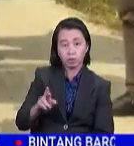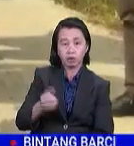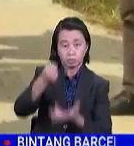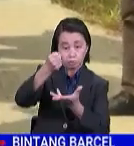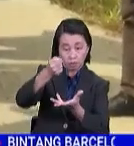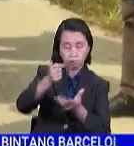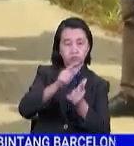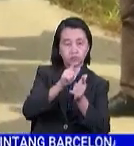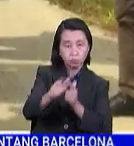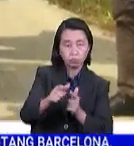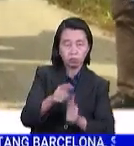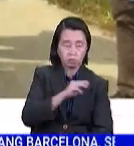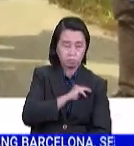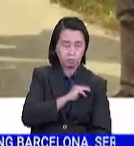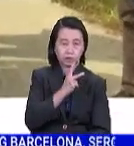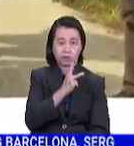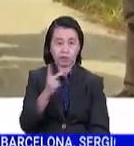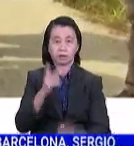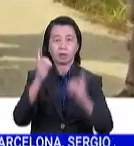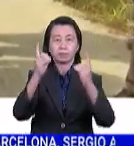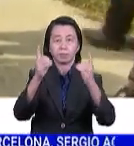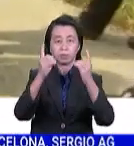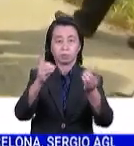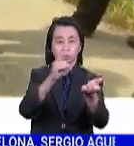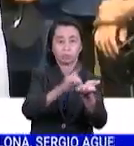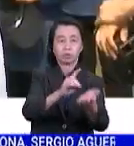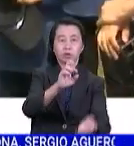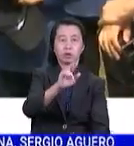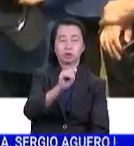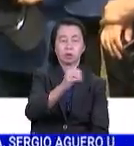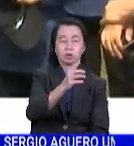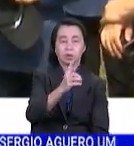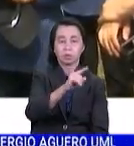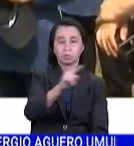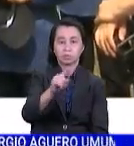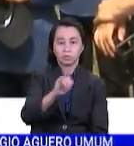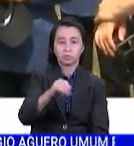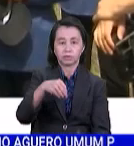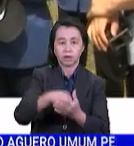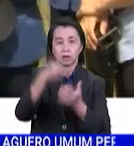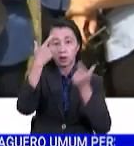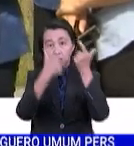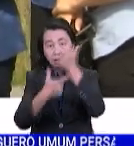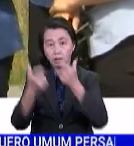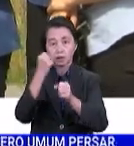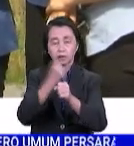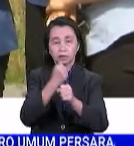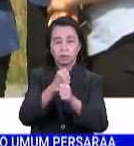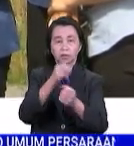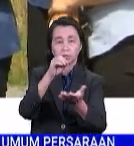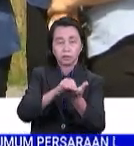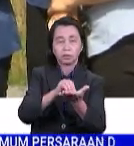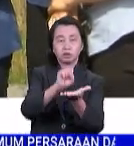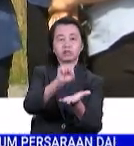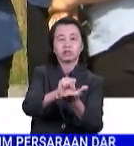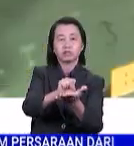itu diluluskan oleh Menteri Kanan Pendidikan Datuk Dr. Razi Jidin dalam lawatan kerjanya ke Sibu hari ini.